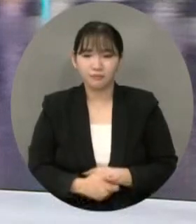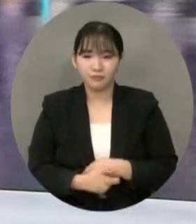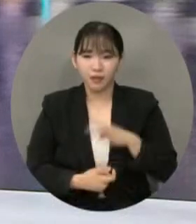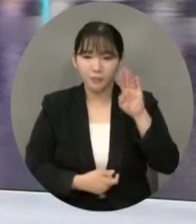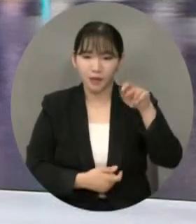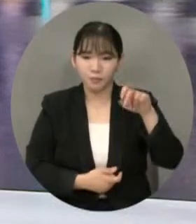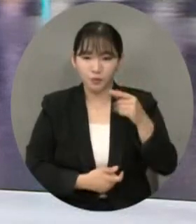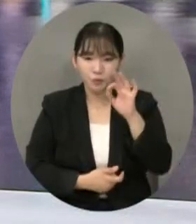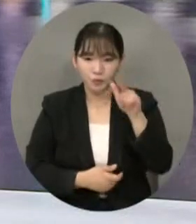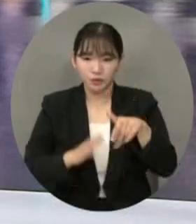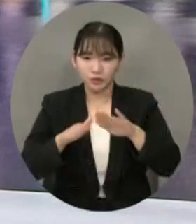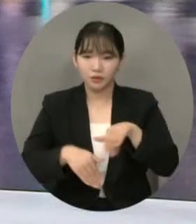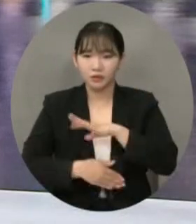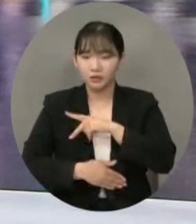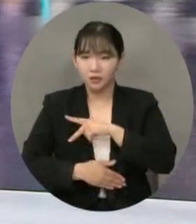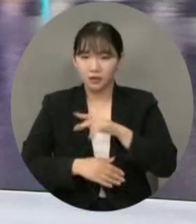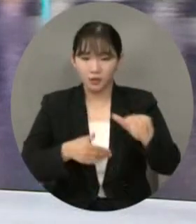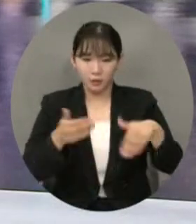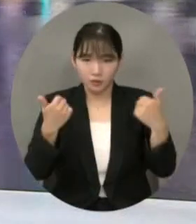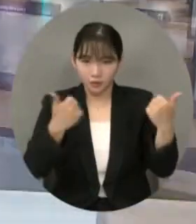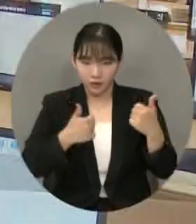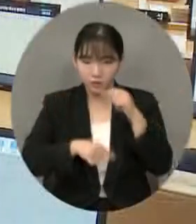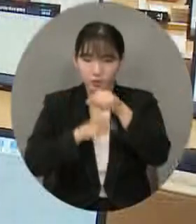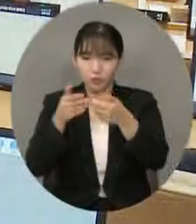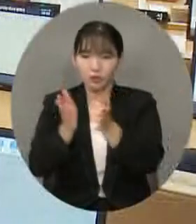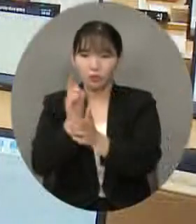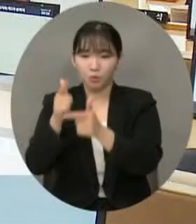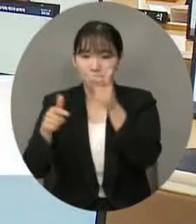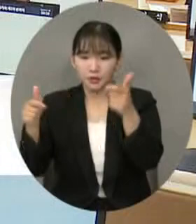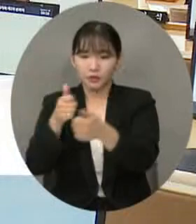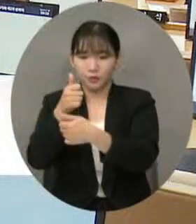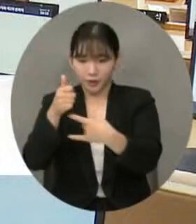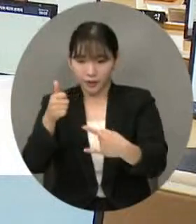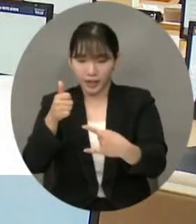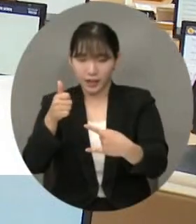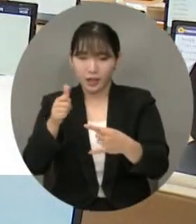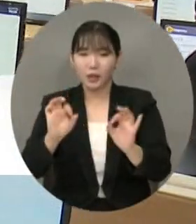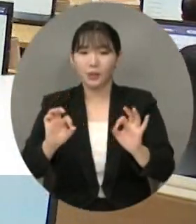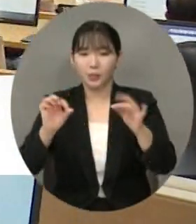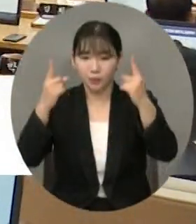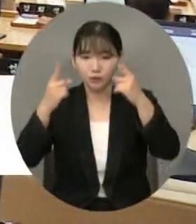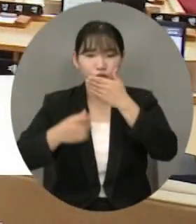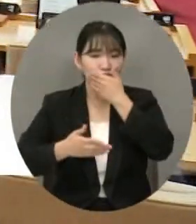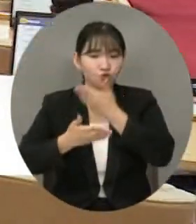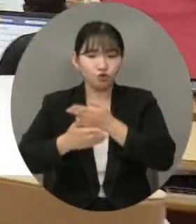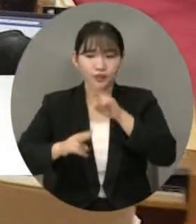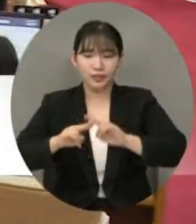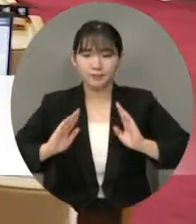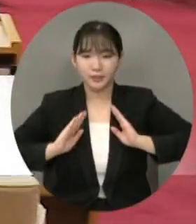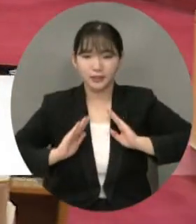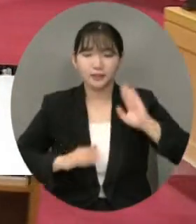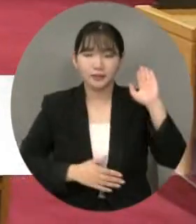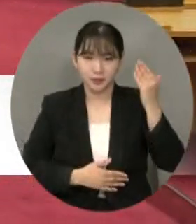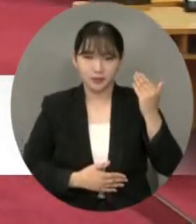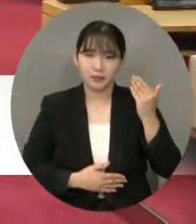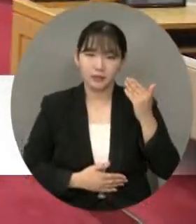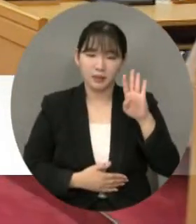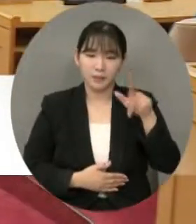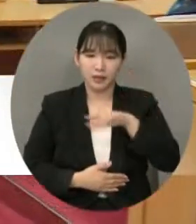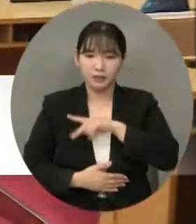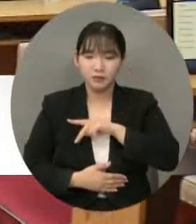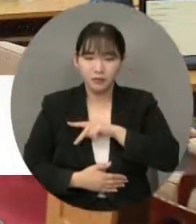박문옥 전남도 의원의 도의회와 민주당 목포지역 위원회에서 동시에 중책을 맡게 됐습니다